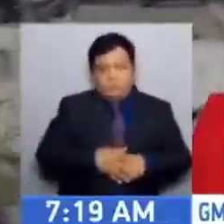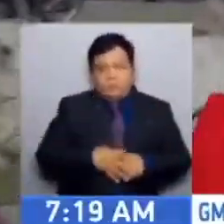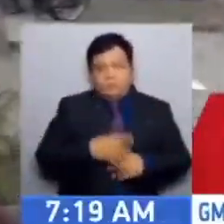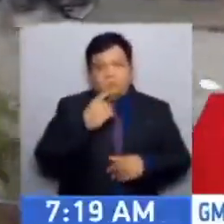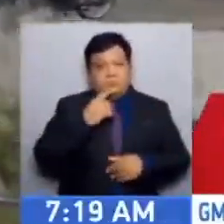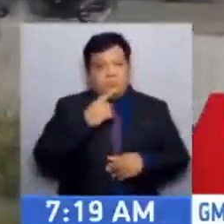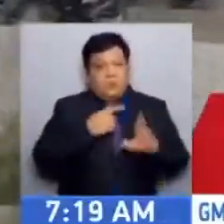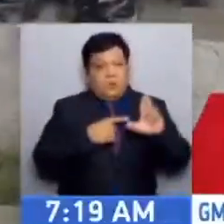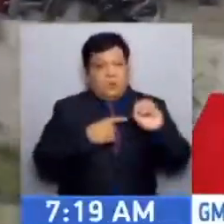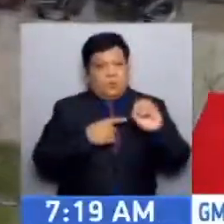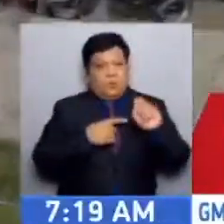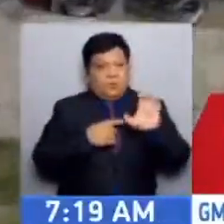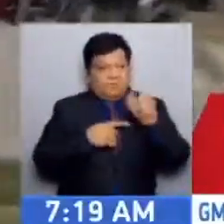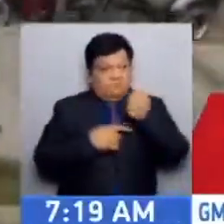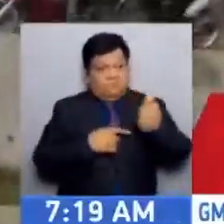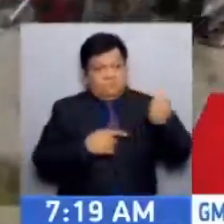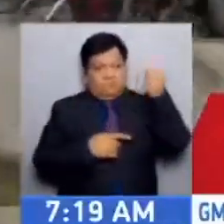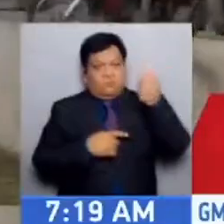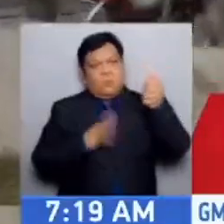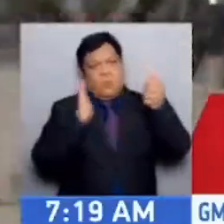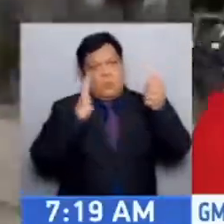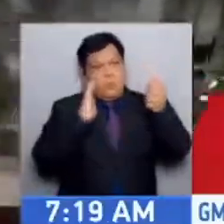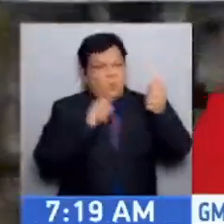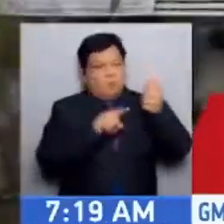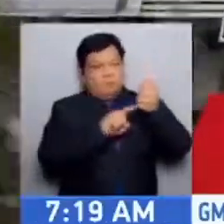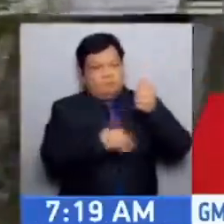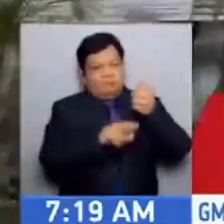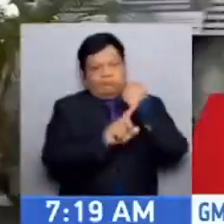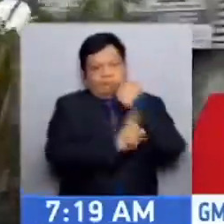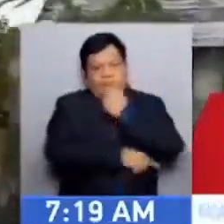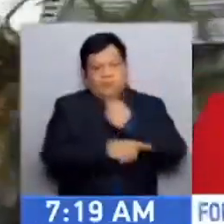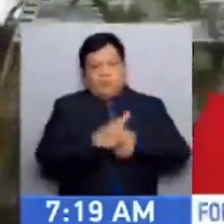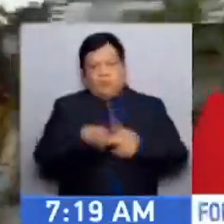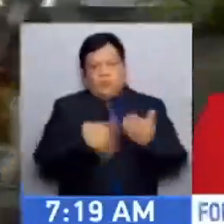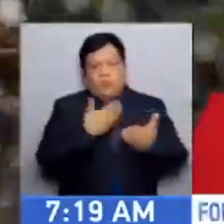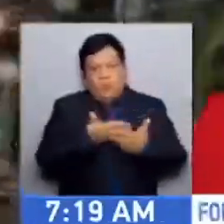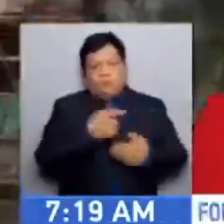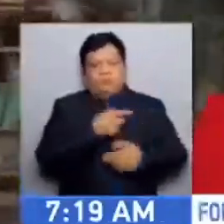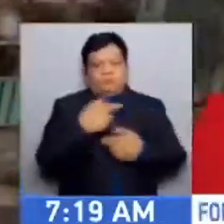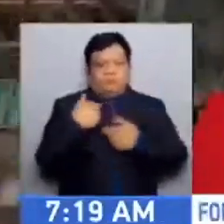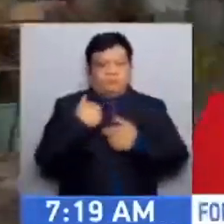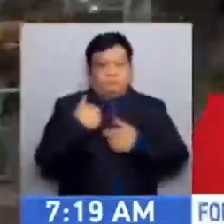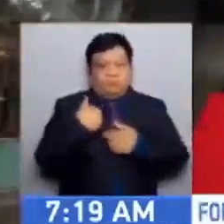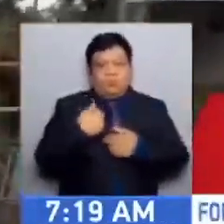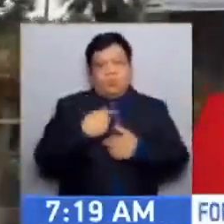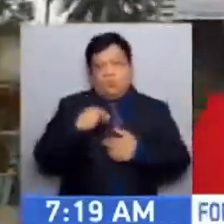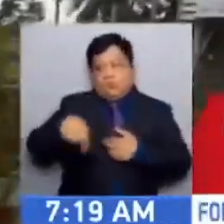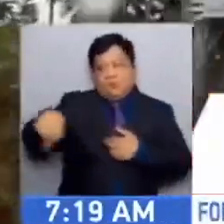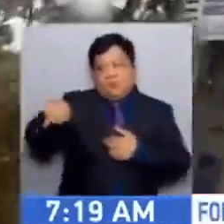nagkasalang officer. Sasailalin din sa RT-PCR test ang mga nagreklamong kadete.